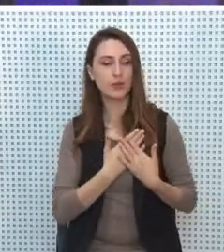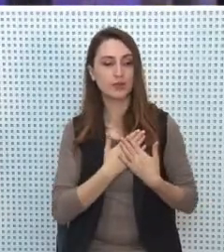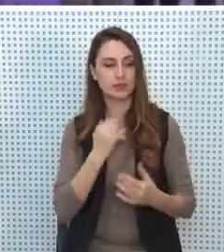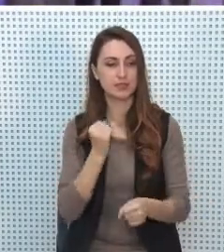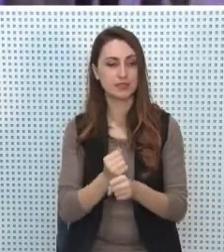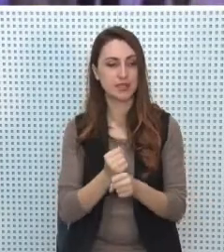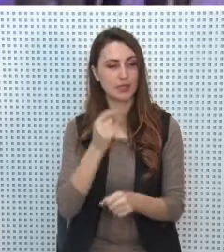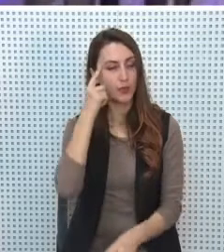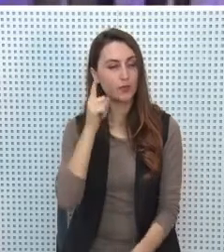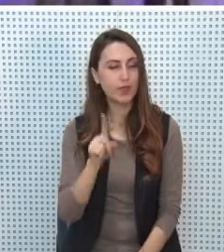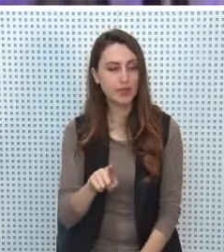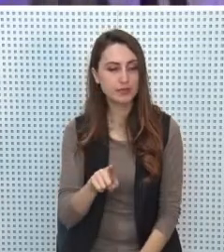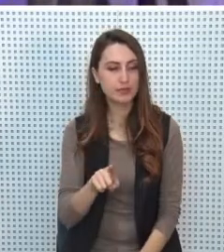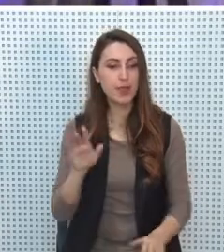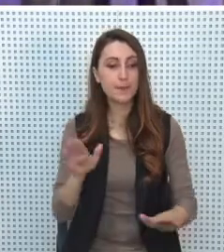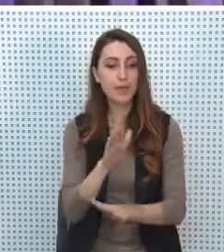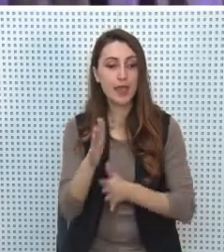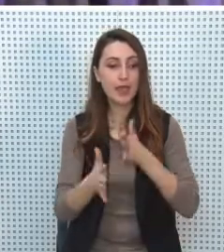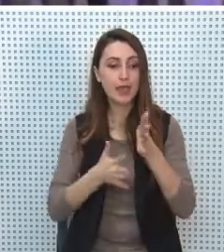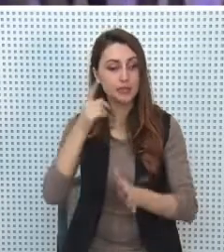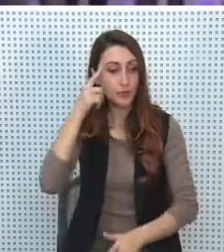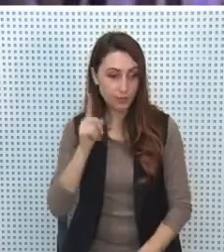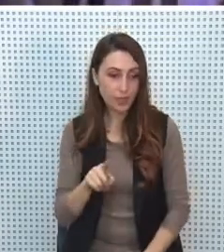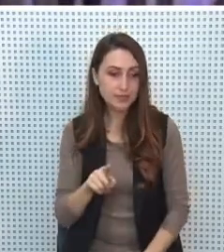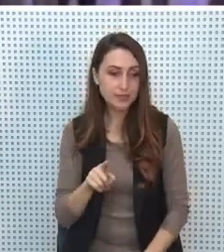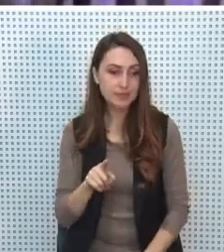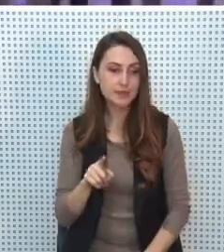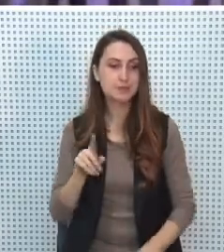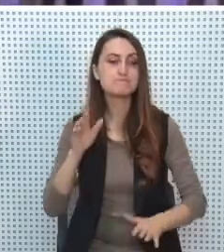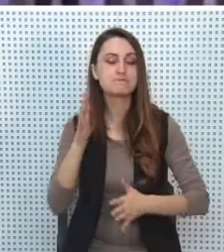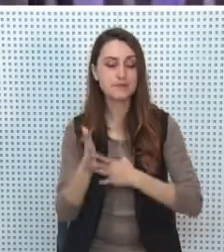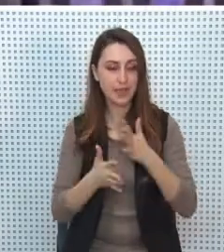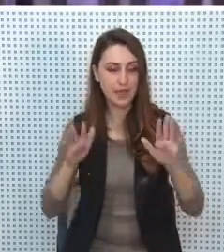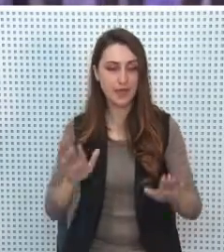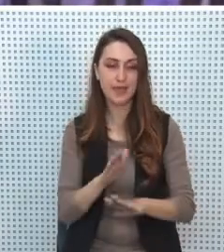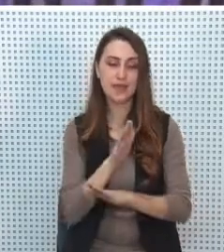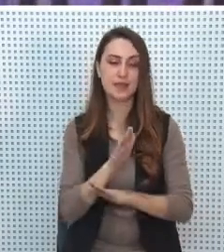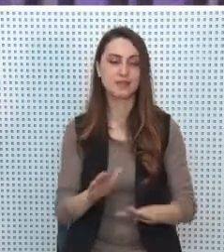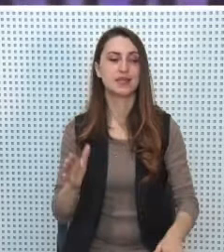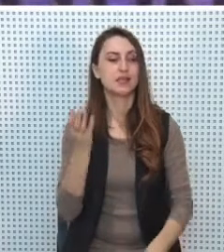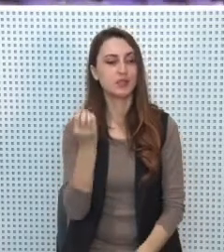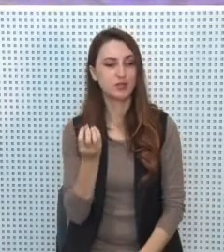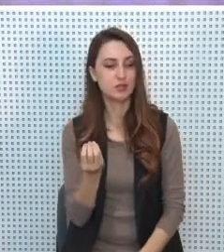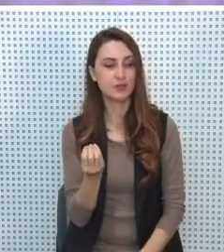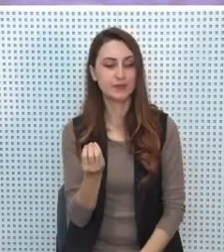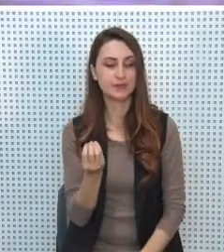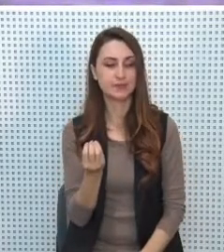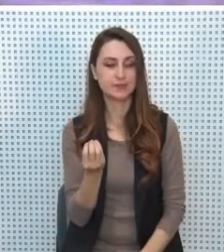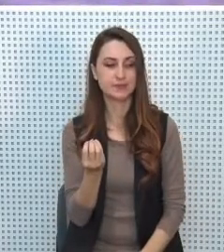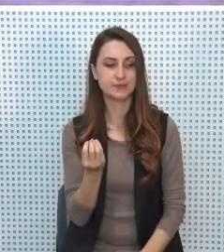делать? Петь умеете? Говори. Петь. Петь еще.